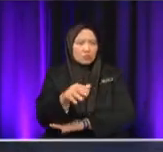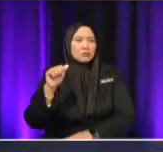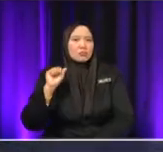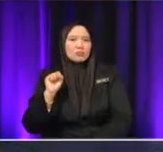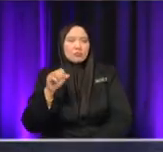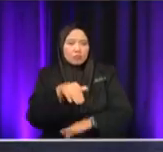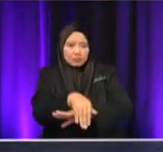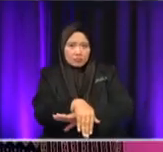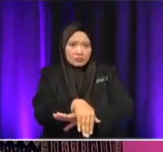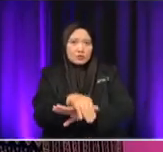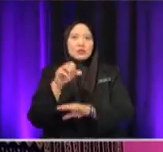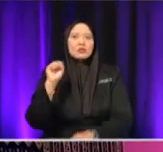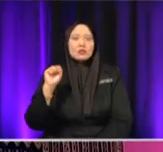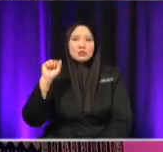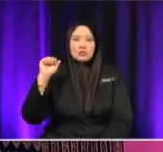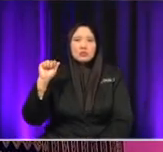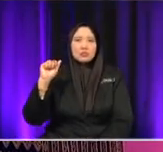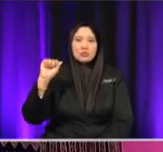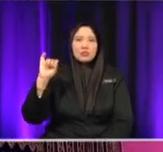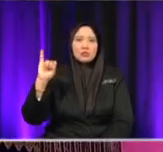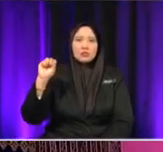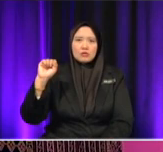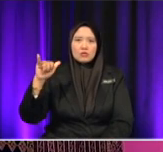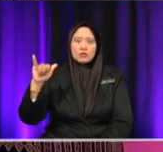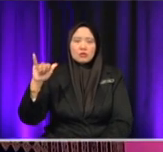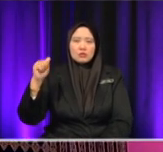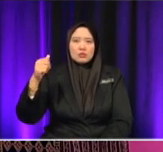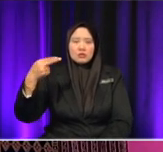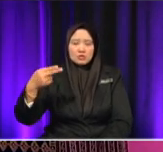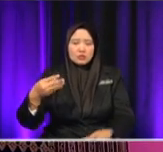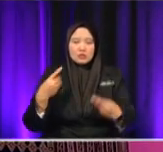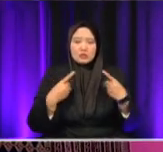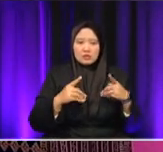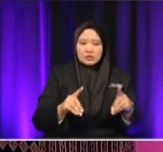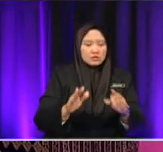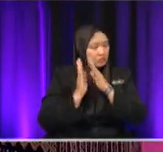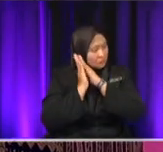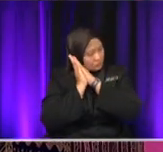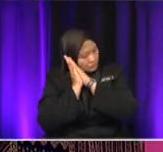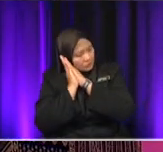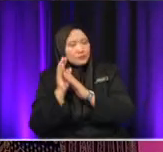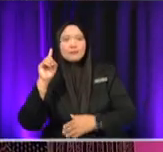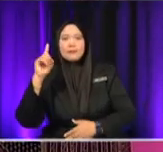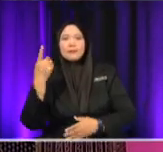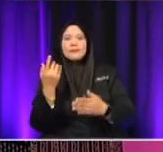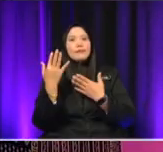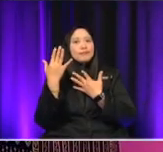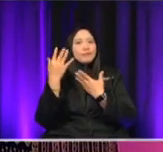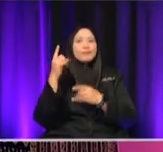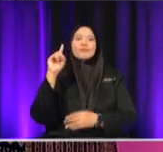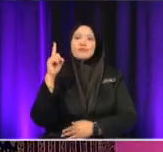Rasulullah ini mengamalkan kasih sayang dalam keluarga jadi anak-anak murid Ustadzah sudah memberikan